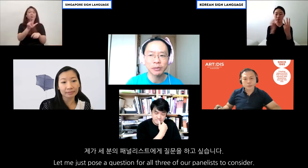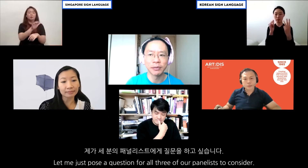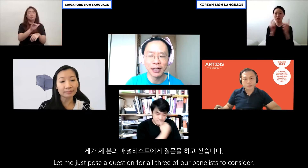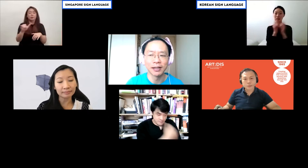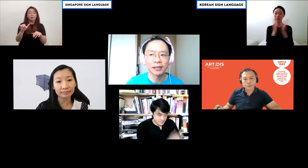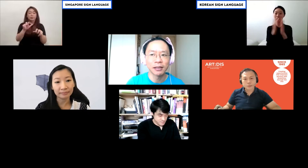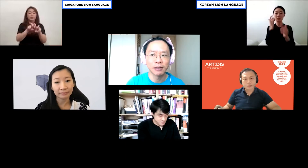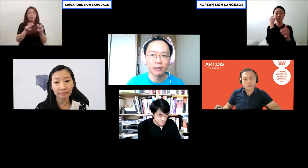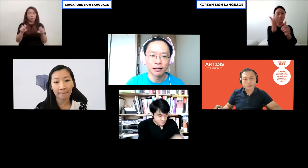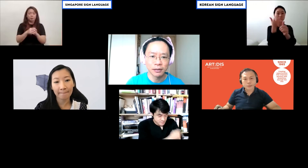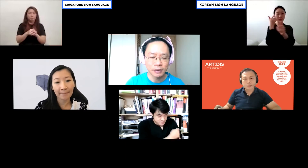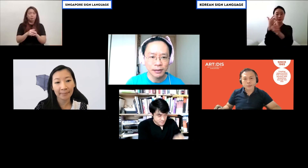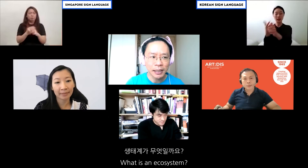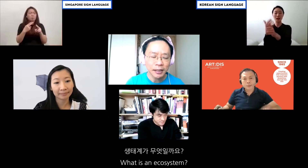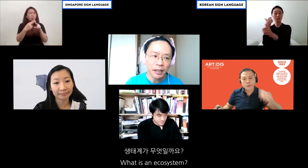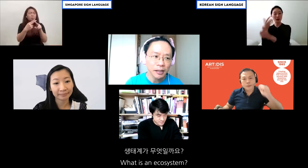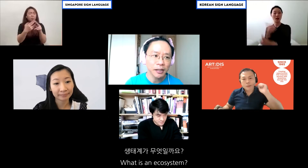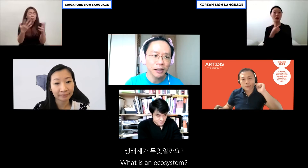하고 싶습니다.